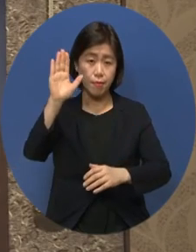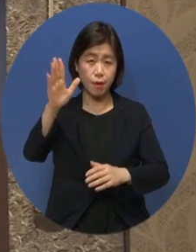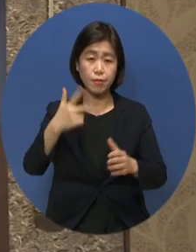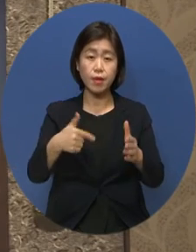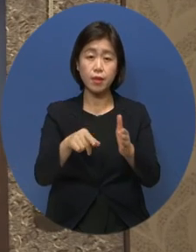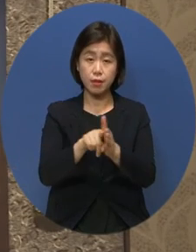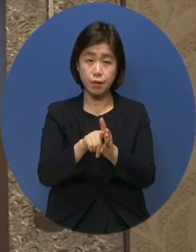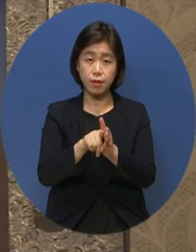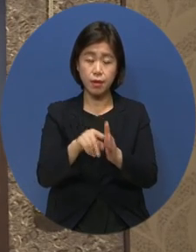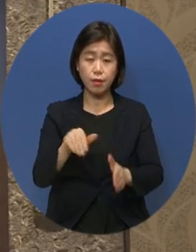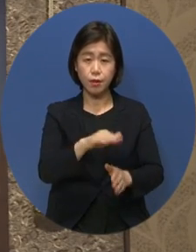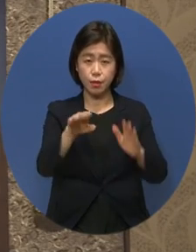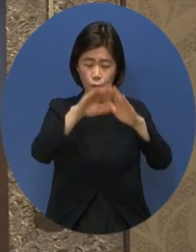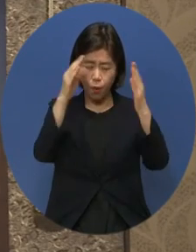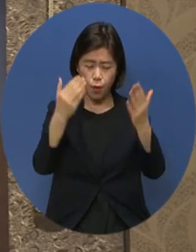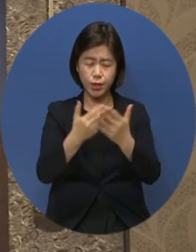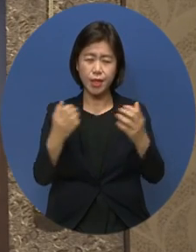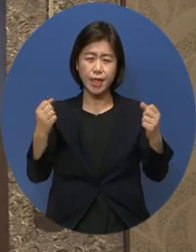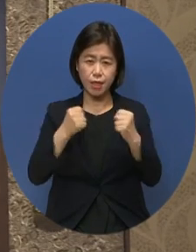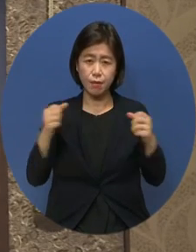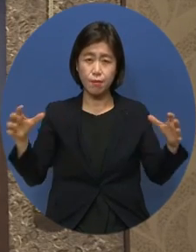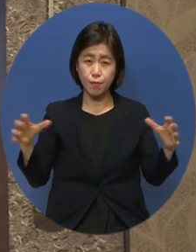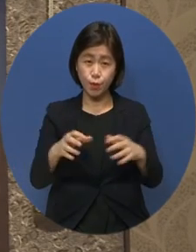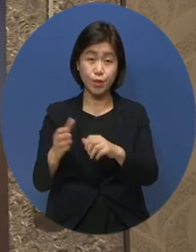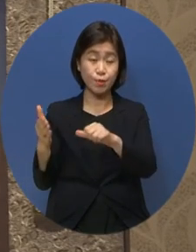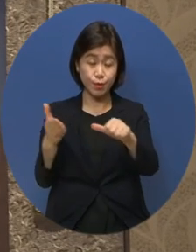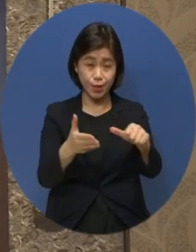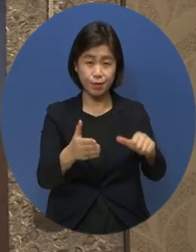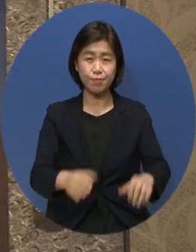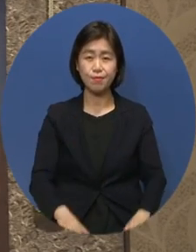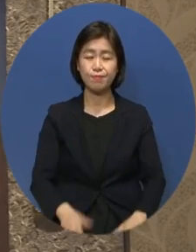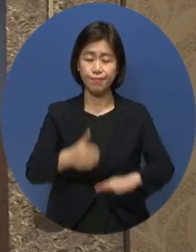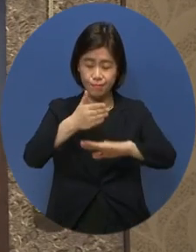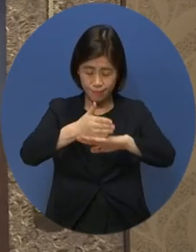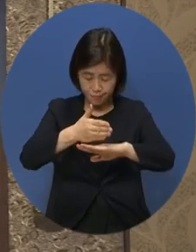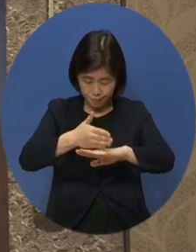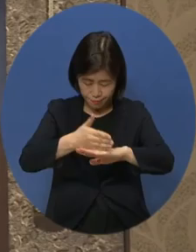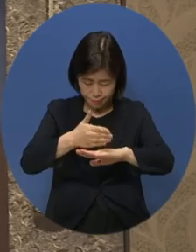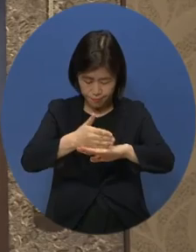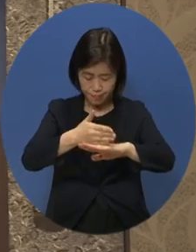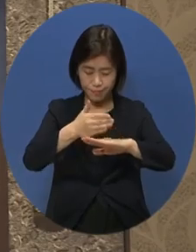우리 모두 힘을 보태 주시기를 부탁드립니다 감사합니다